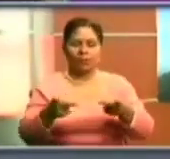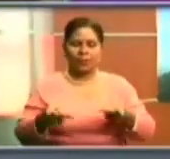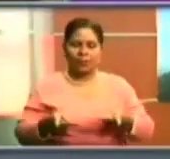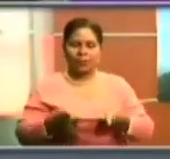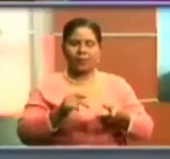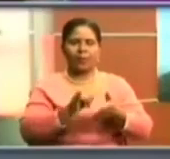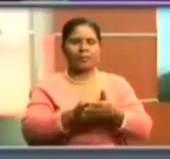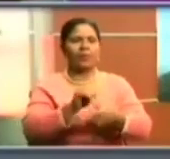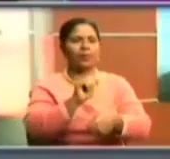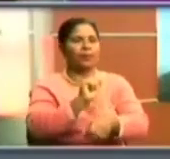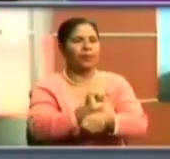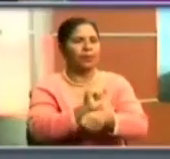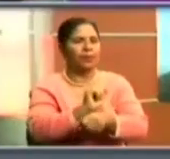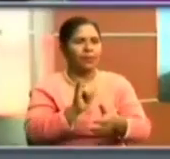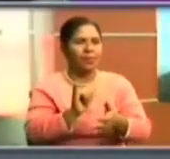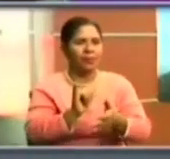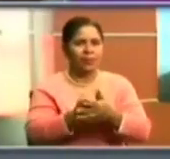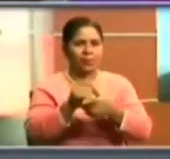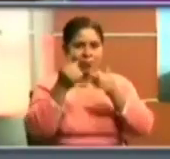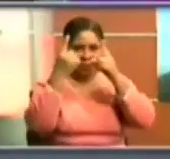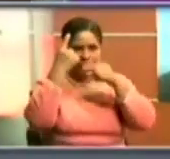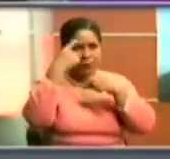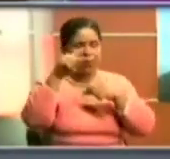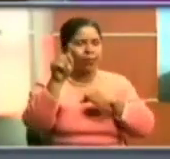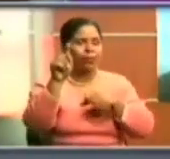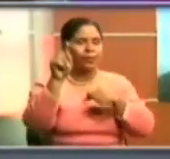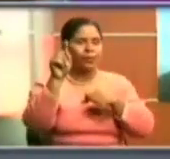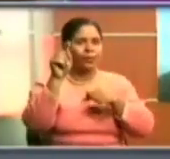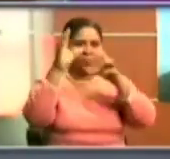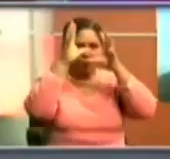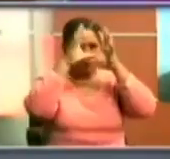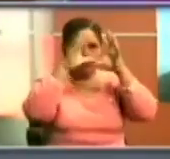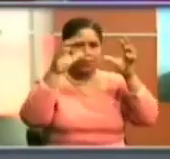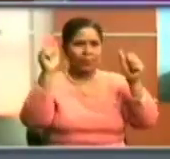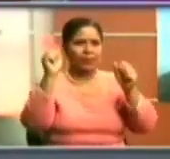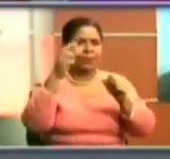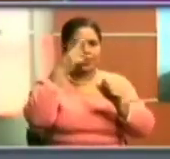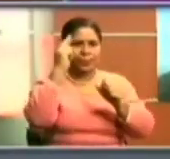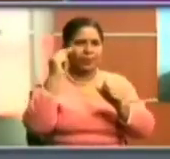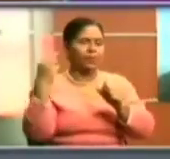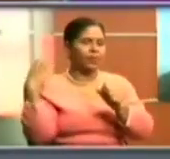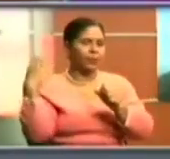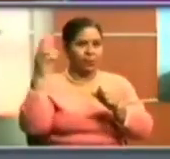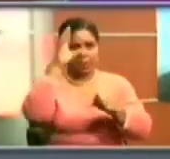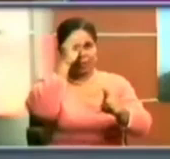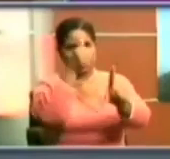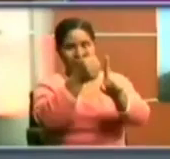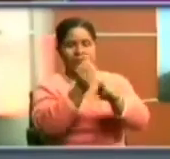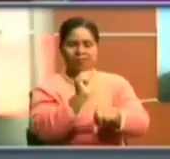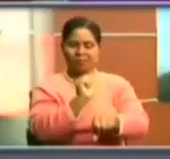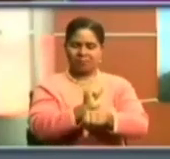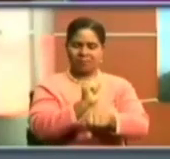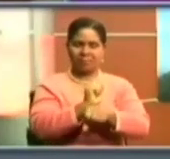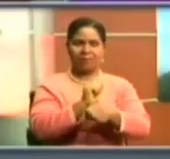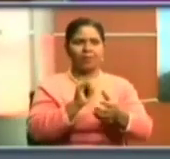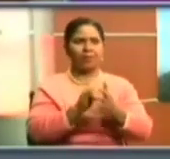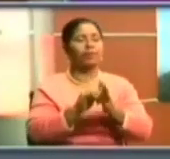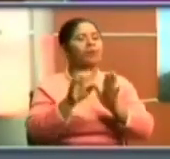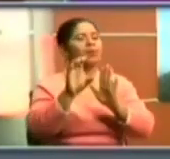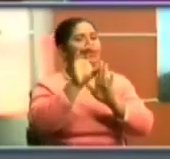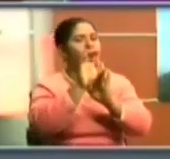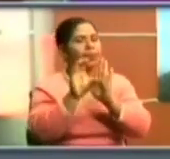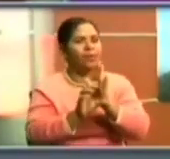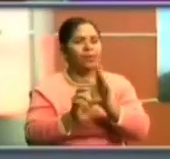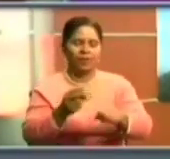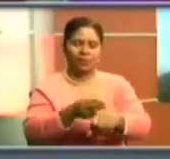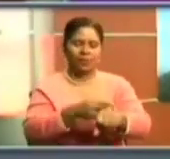peut faire travail ça, pour le président de la République, là, pour le gouvernement général, c'est le commissaire gouvernement. Hein. Donc, moi là, puisque nous connaissons, la Constitution haïtienne,